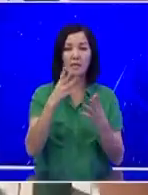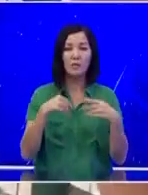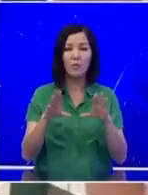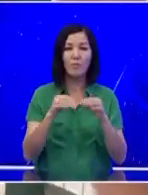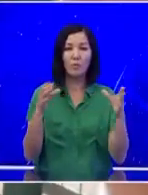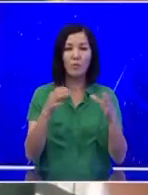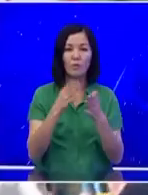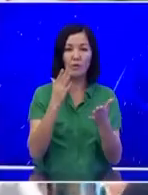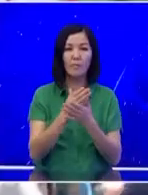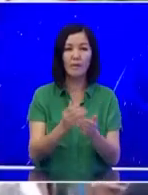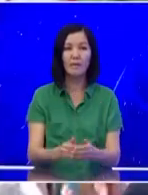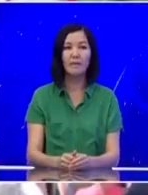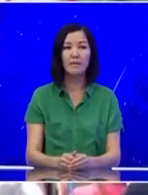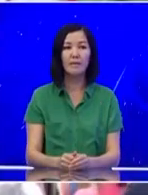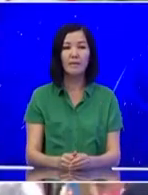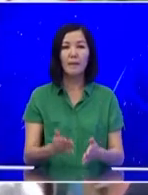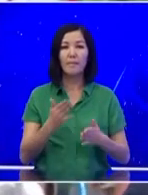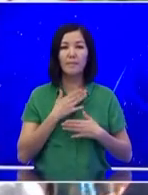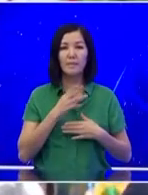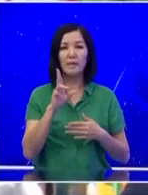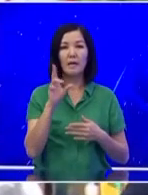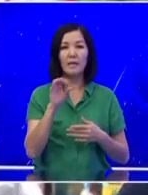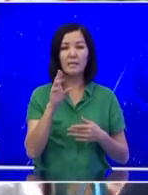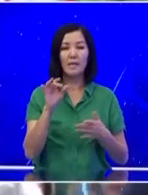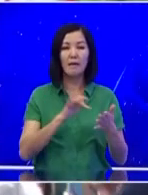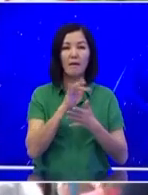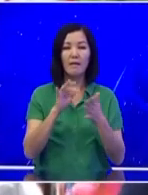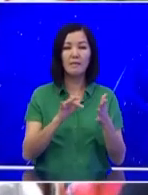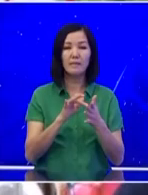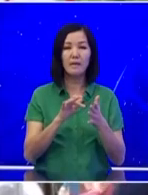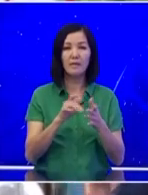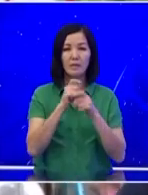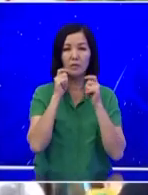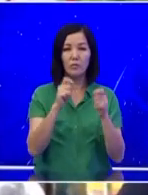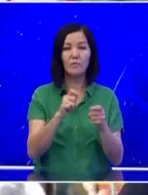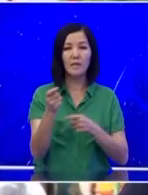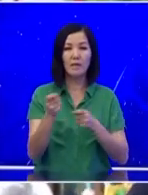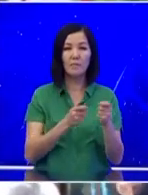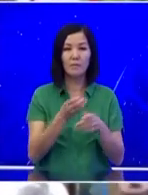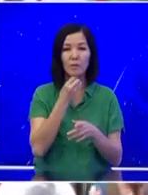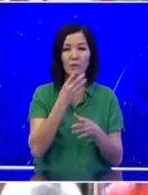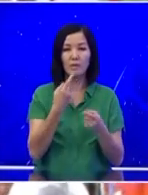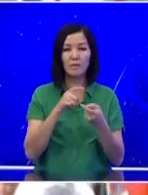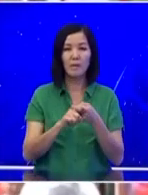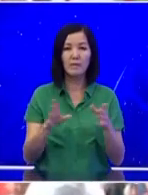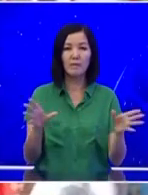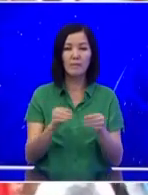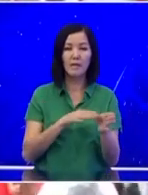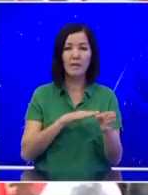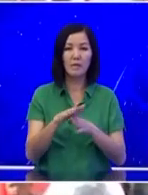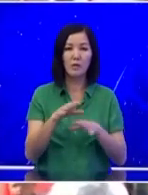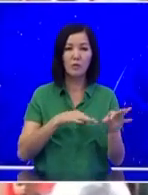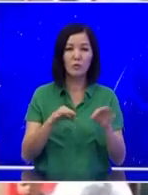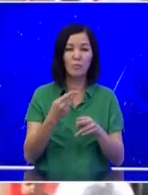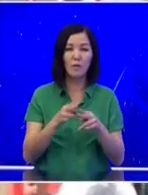бар. Бұл біздің Қаскелең қаласына тартуымыз деп айтуға болады. Әрине, біз әкімшілікпен жақсы қарым-қатынастамыз. Бірге атқарар жобамыз болды. Сондықтан